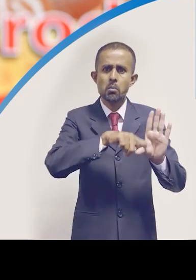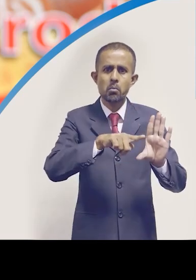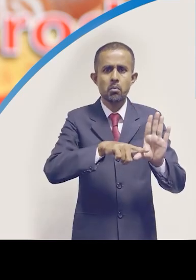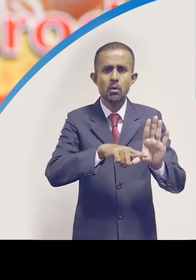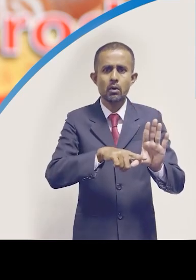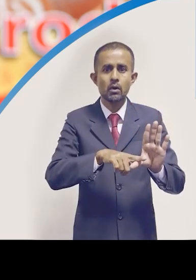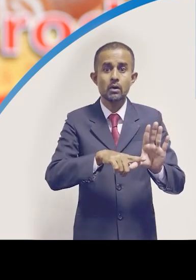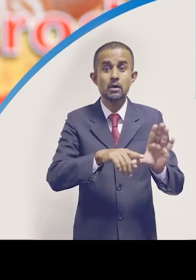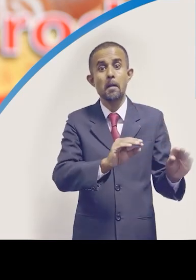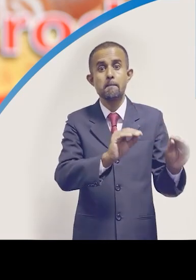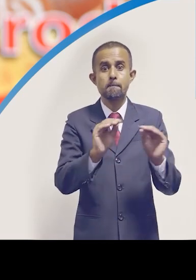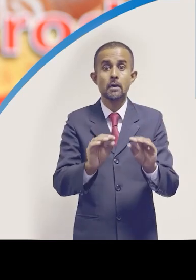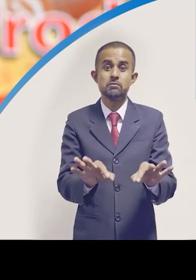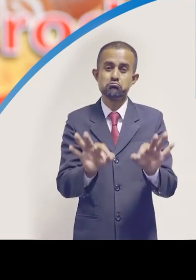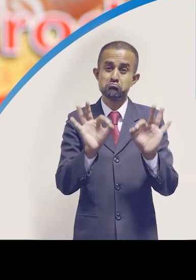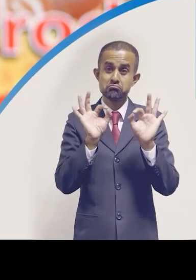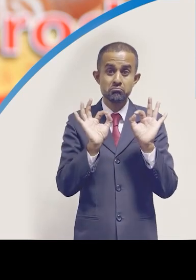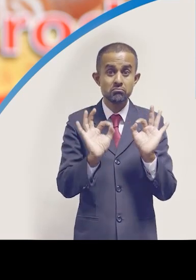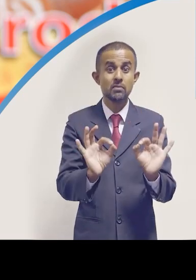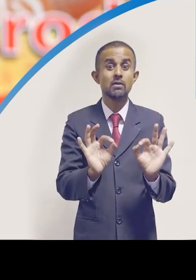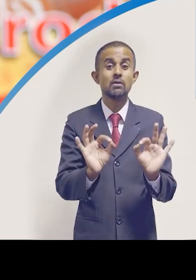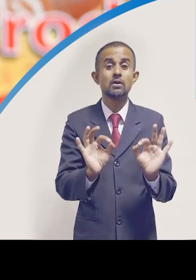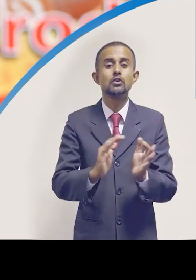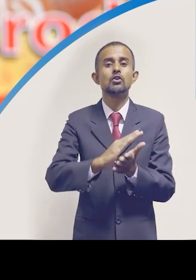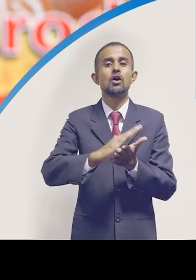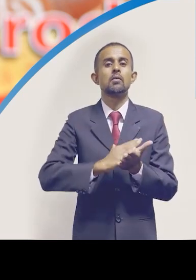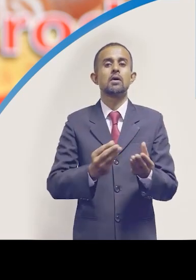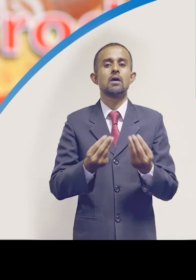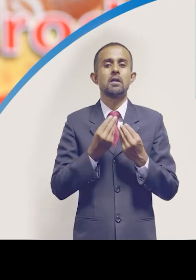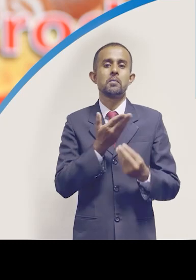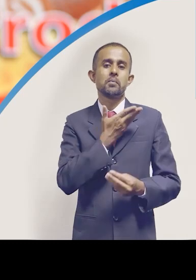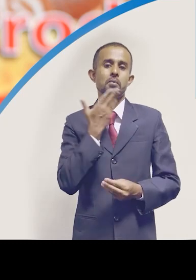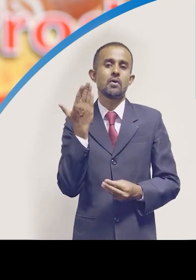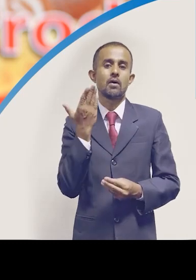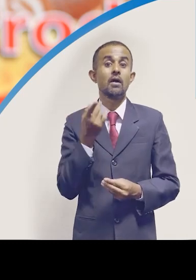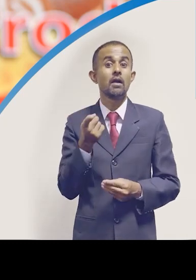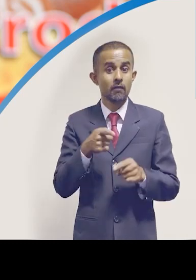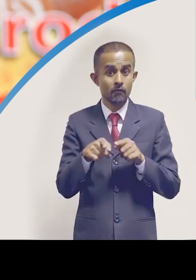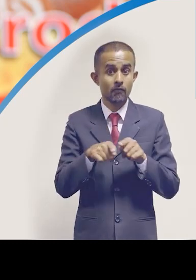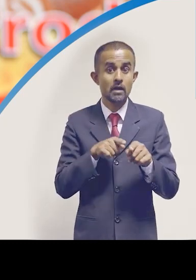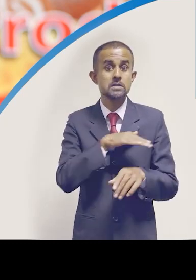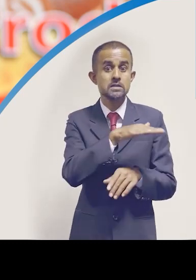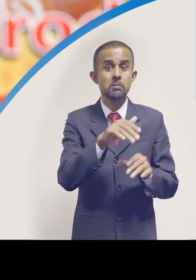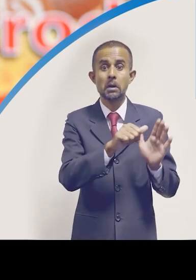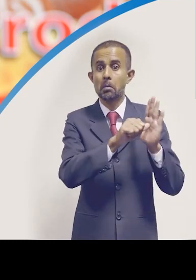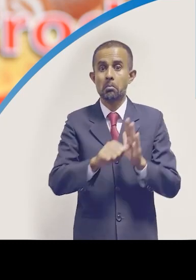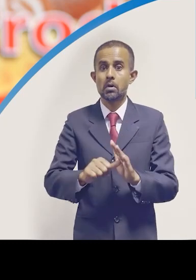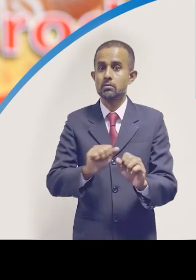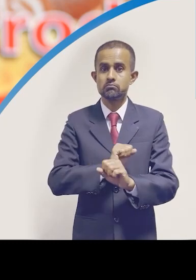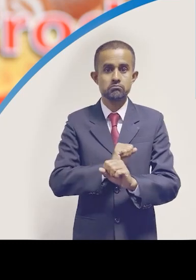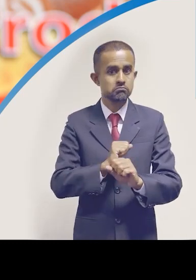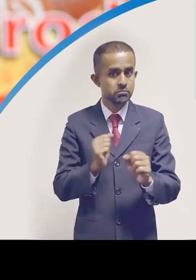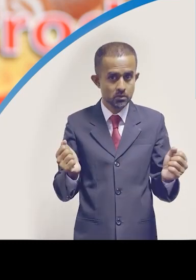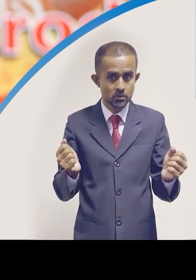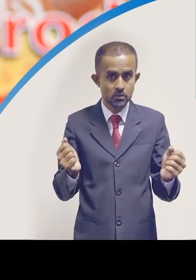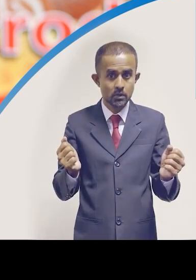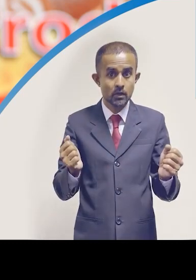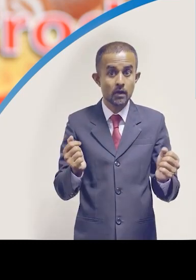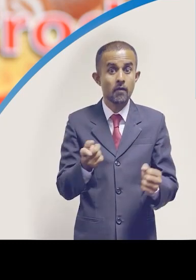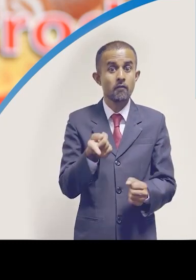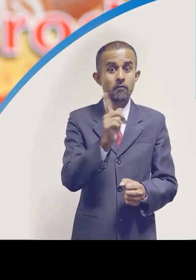අපි එයාලා ට්‍රේනින් කරලා ගන්න. ඊට පස්සේ එයාලගෙන් හොඳ මේ සේවයක් අපිට ගන්න පුළුවන්. ඒ වගේ අය සමාජයේ කොන්